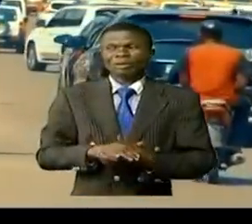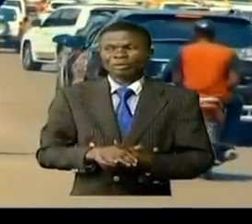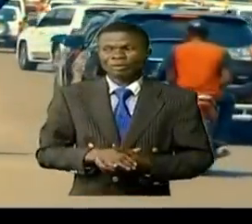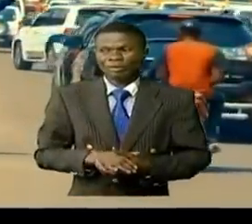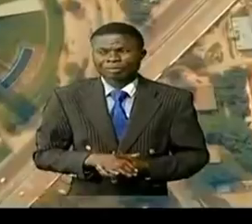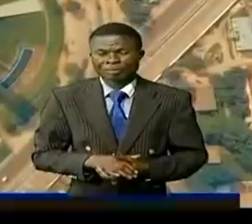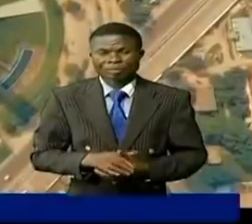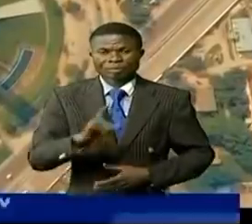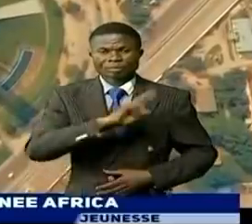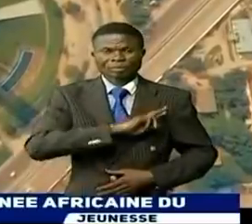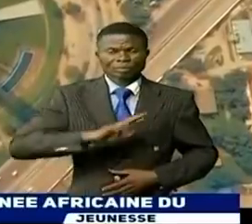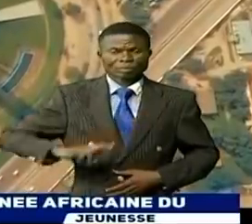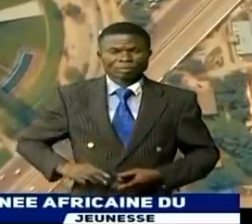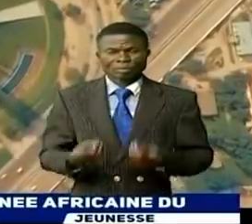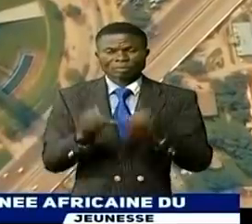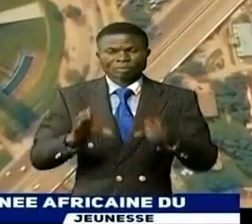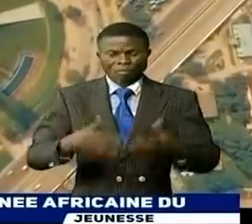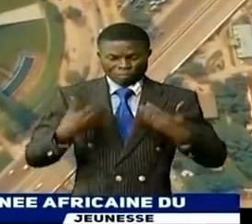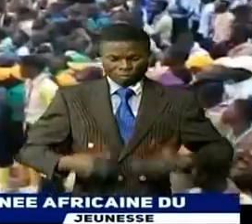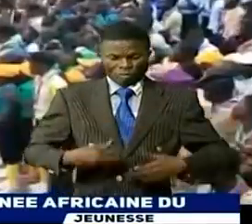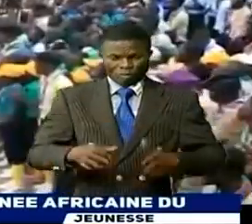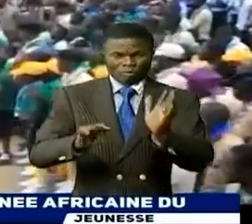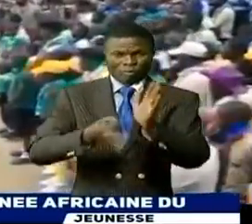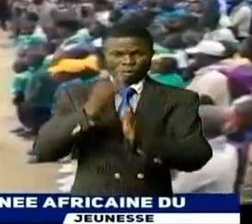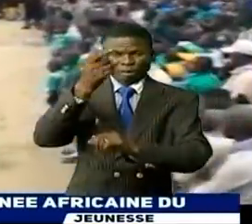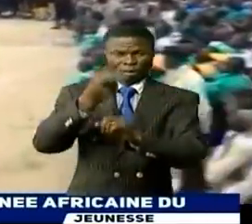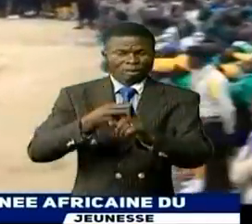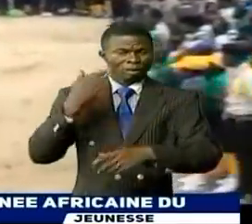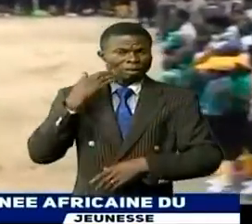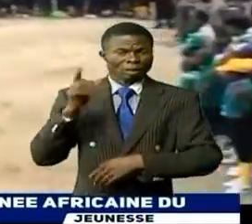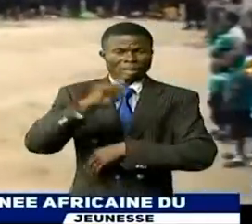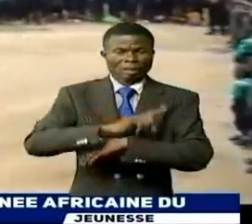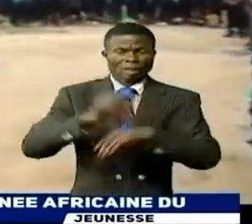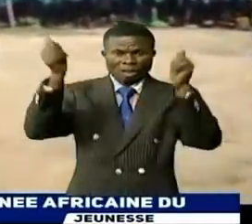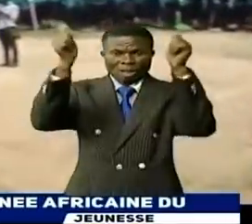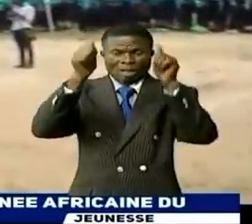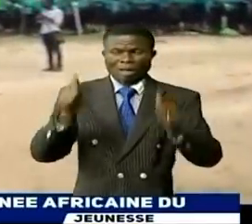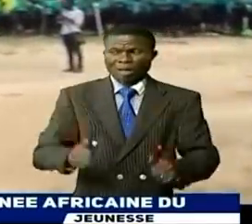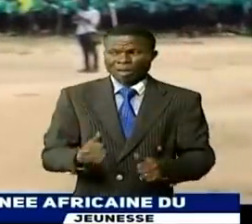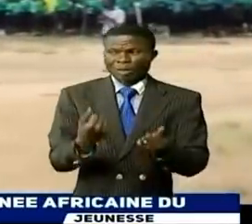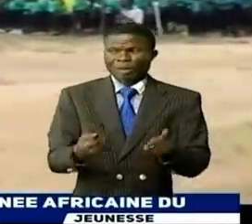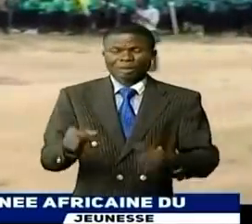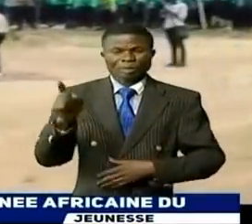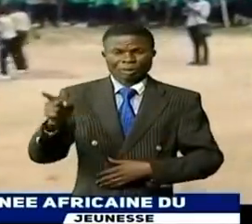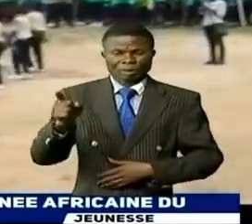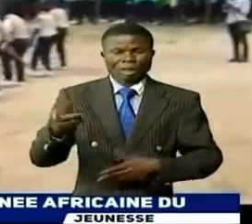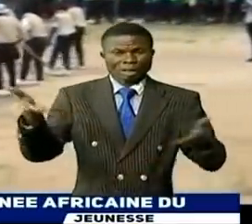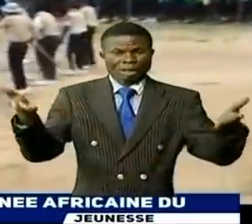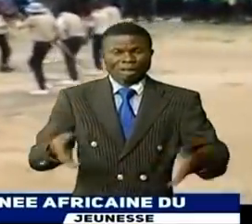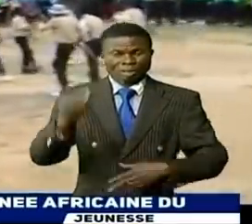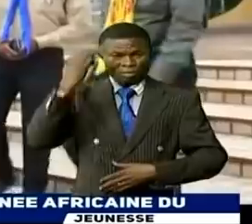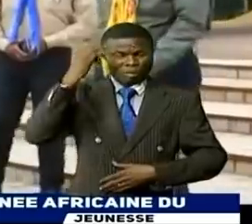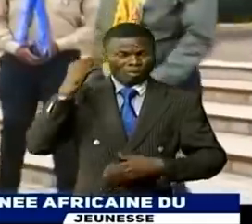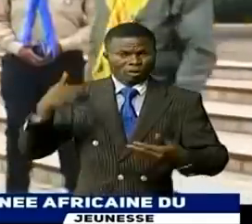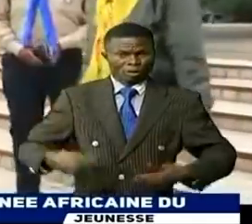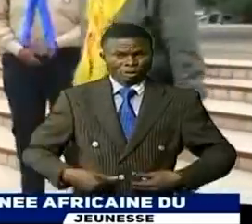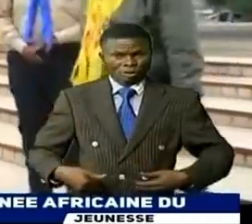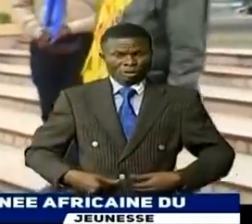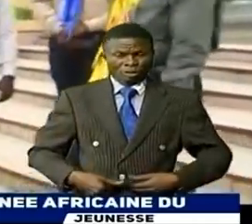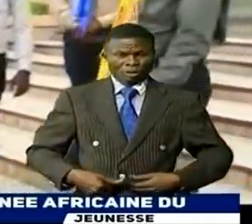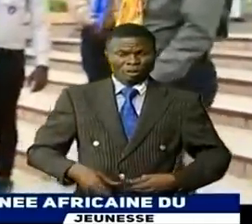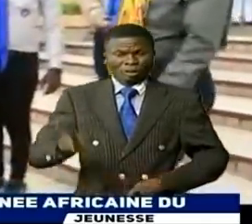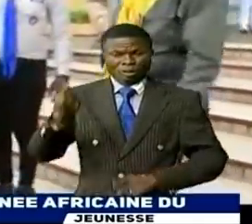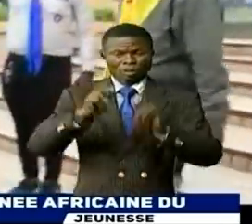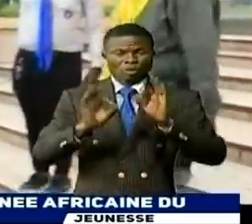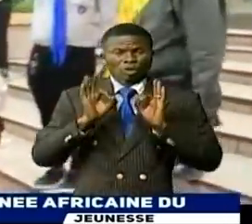République démocratique du Congo a célébré ce 13 mars la journée africaine du scoutisme en présence du ministre de la Jeunesse, Nouvelle Citoyenneté et